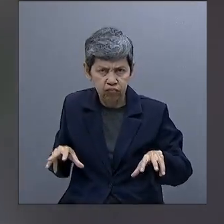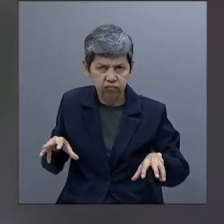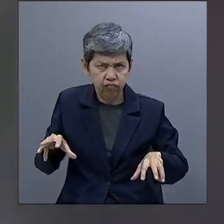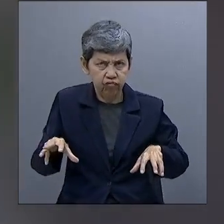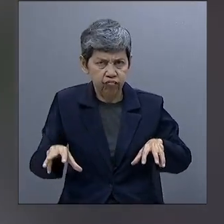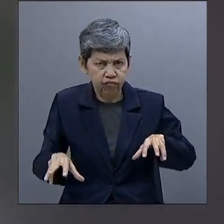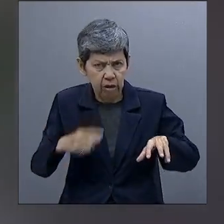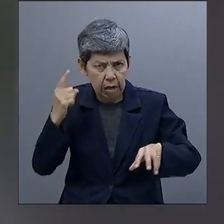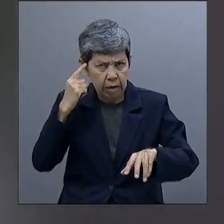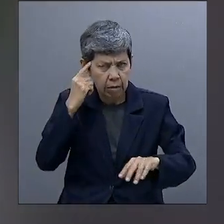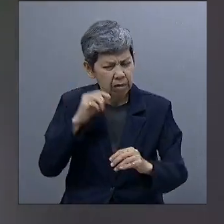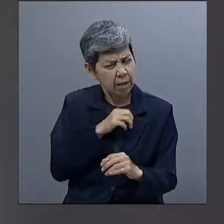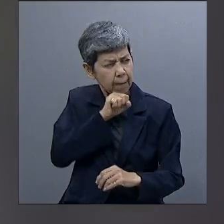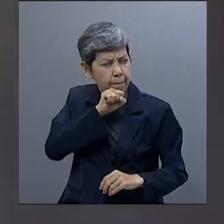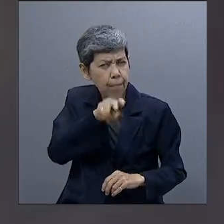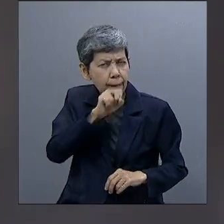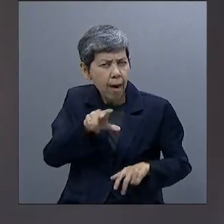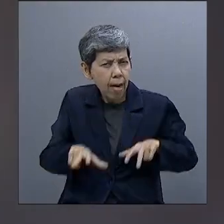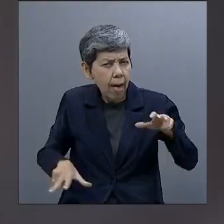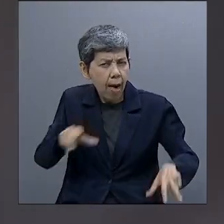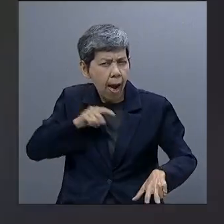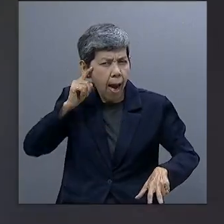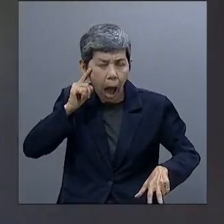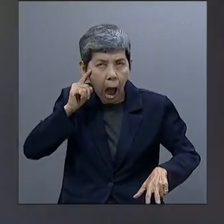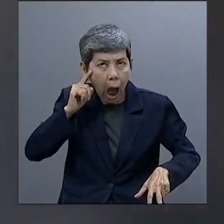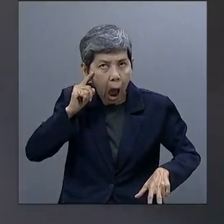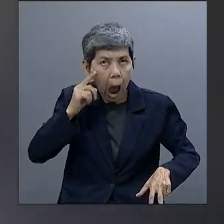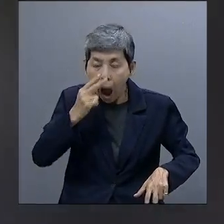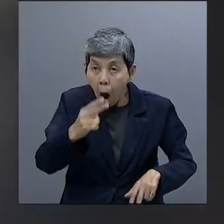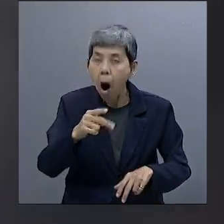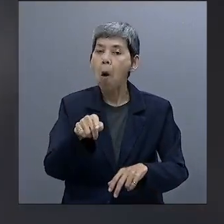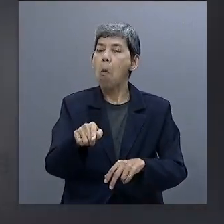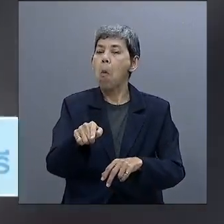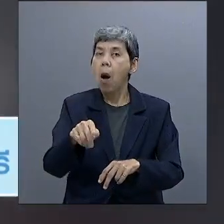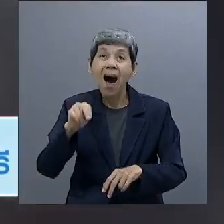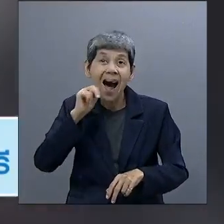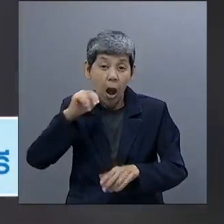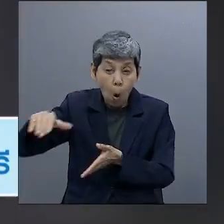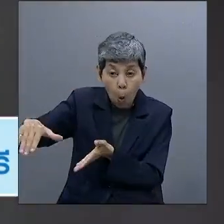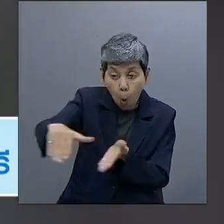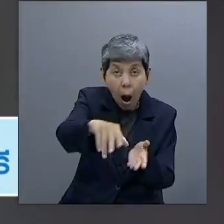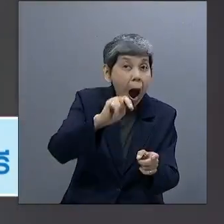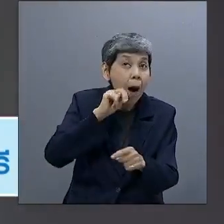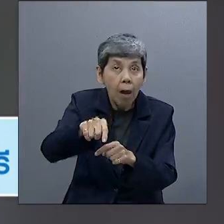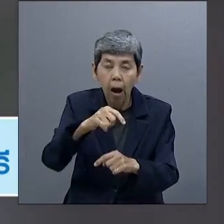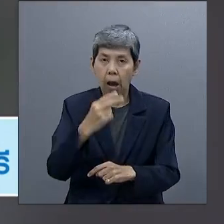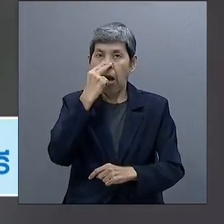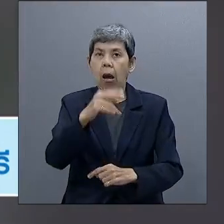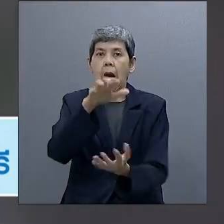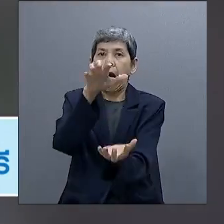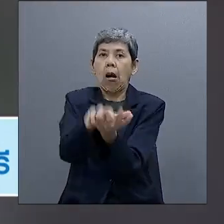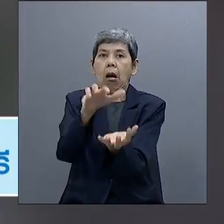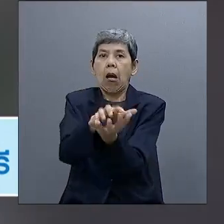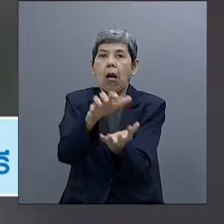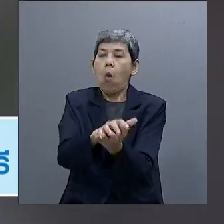ช่รอยเท้าของตัวเงินตัวทองหรือเปล่าแต่ว่าพอไปดูจริงๆแล้วนะคะในบึงหนองอ้อปรากฏว่าเจอกับจระเ